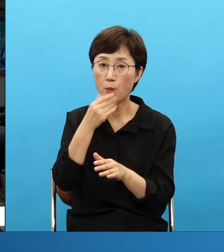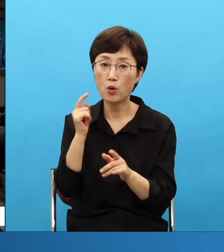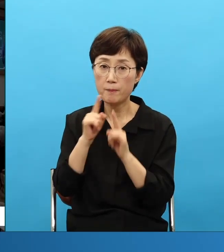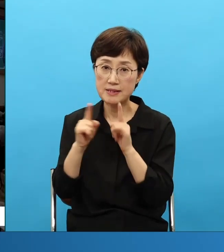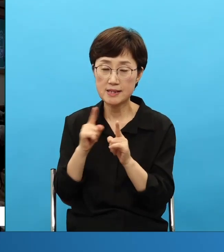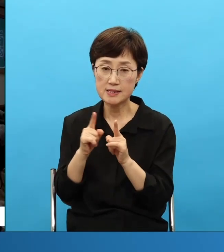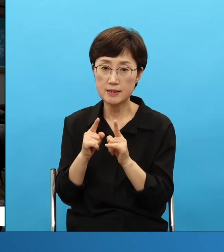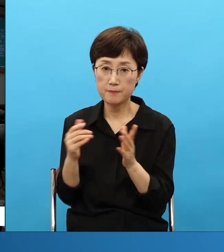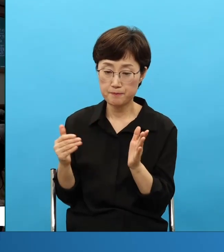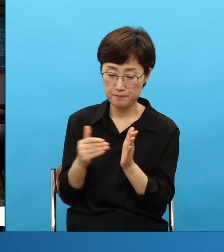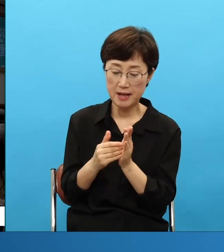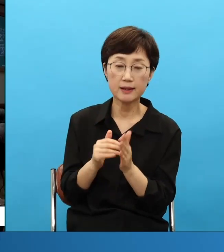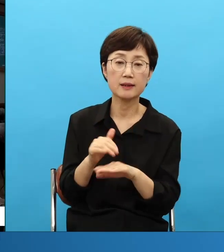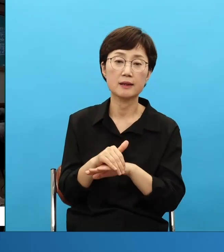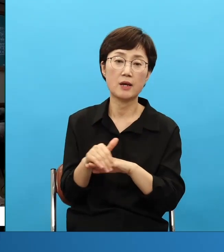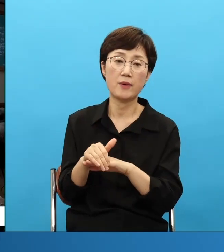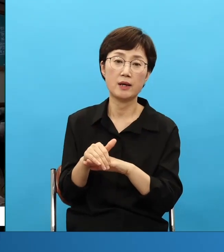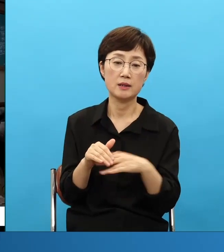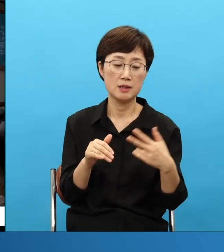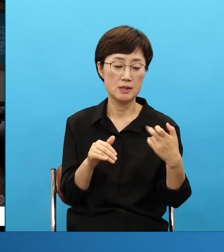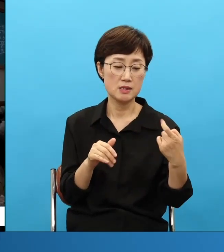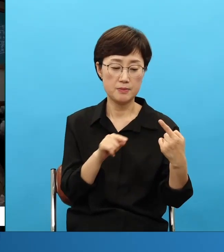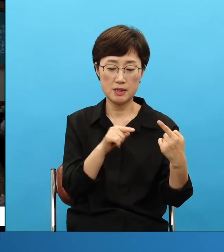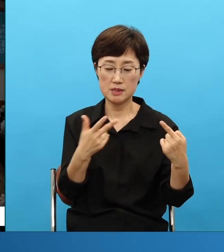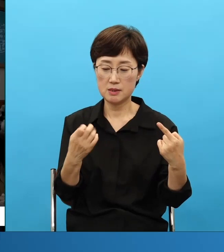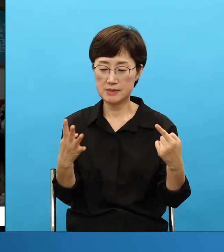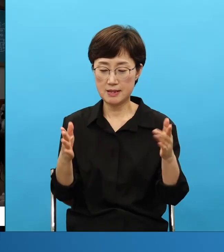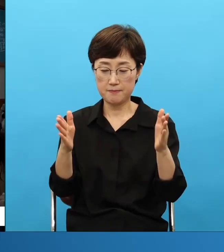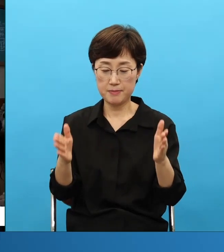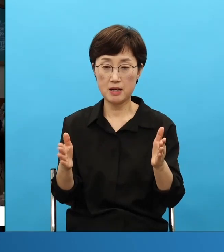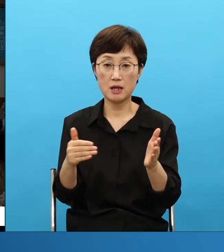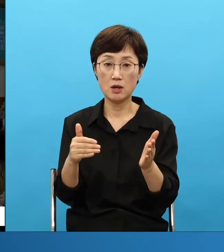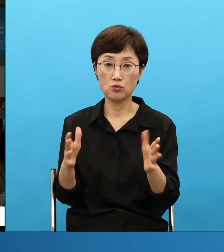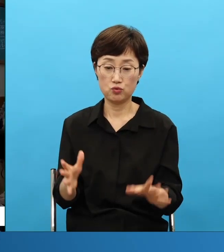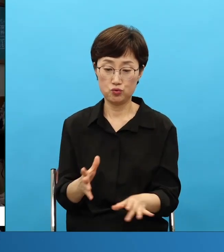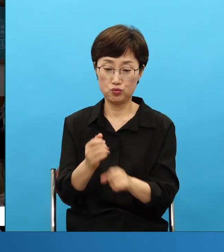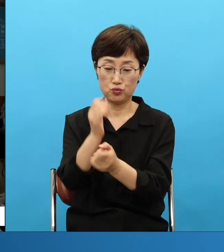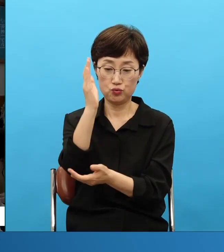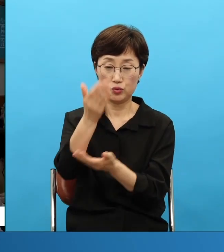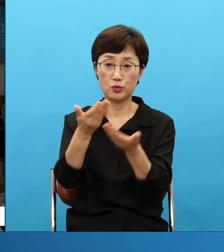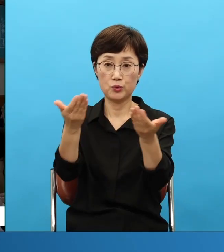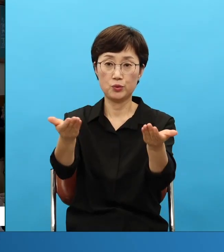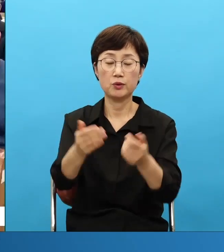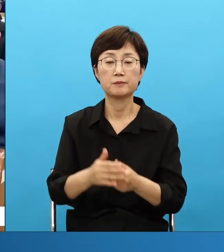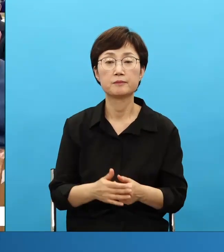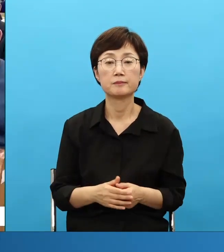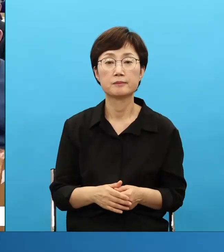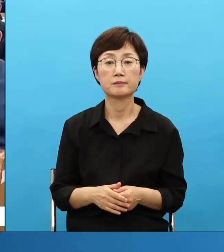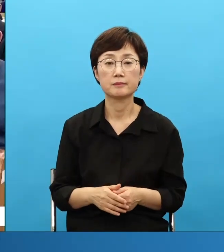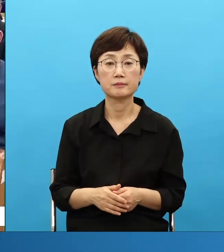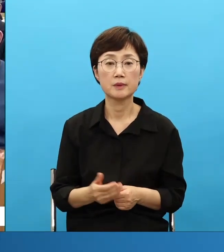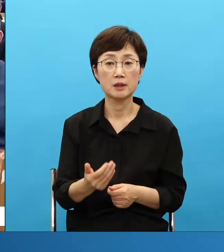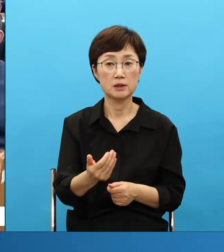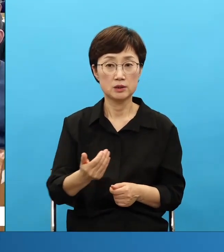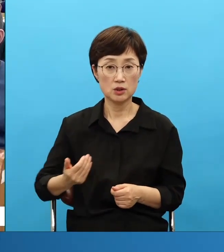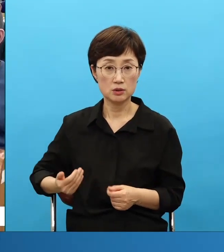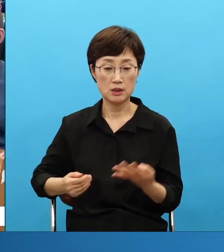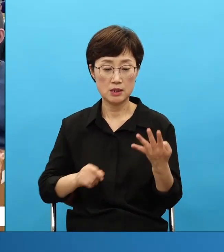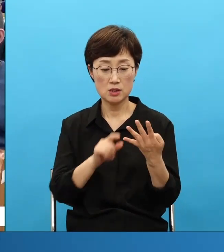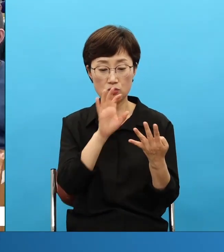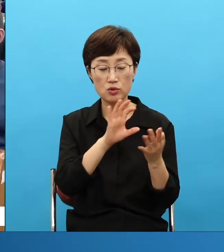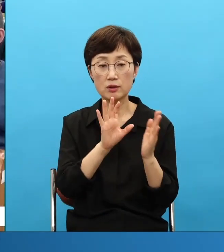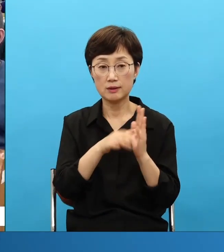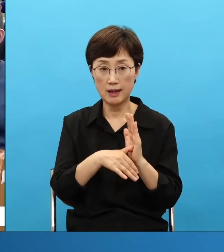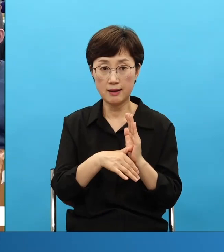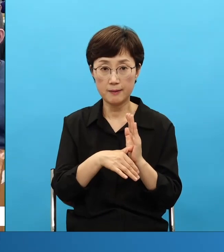마무리합니다. 71과부터 74과 강의 후 총정리 메시지가 선포됩니다. 앞서 4월 훈련에서